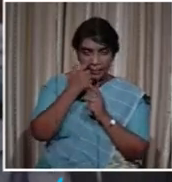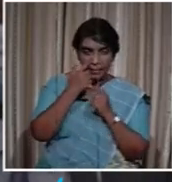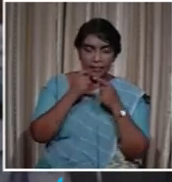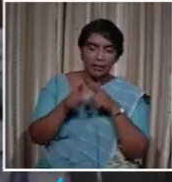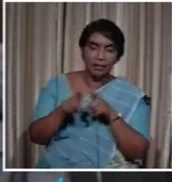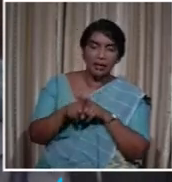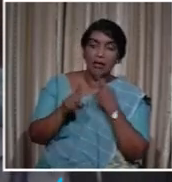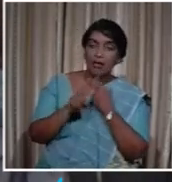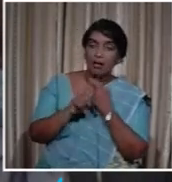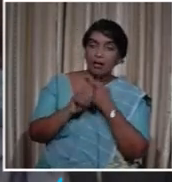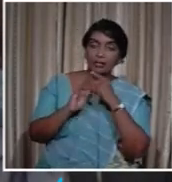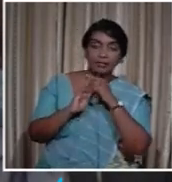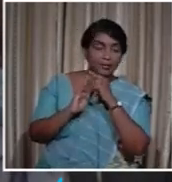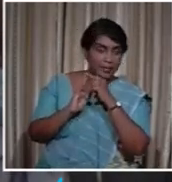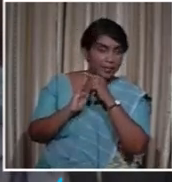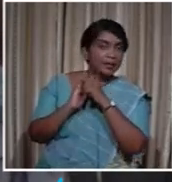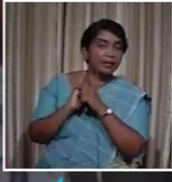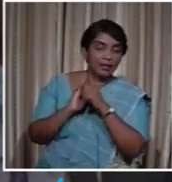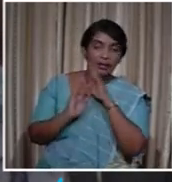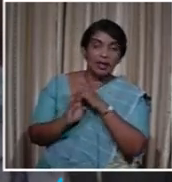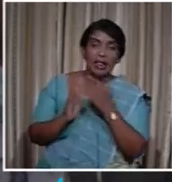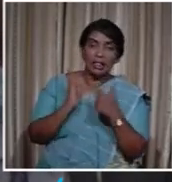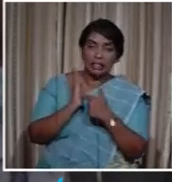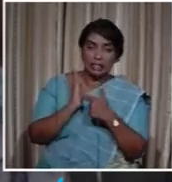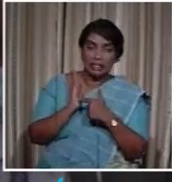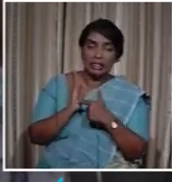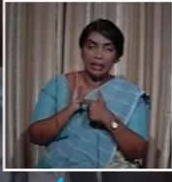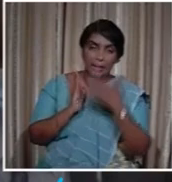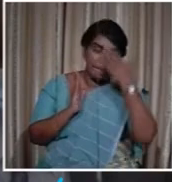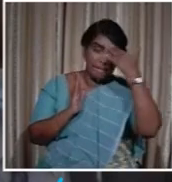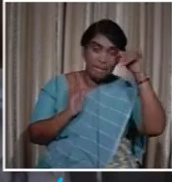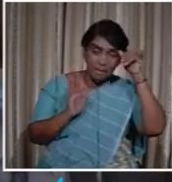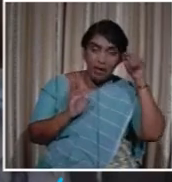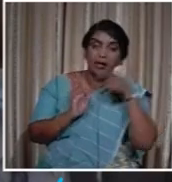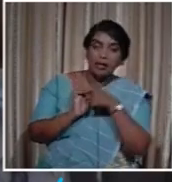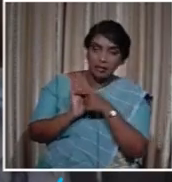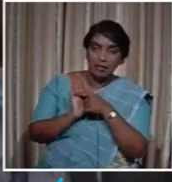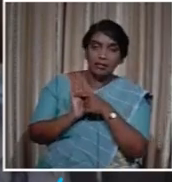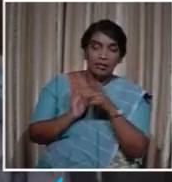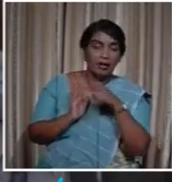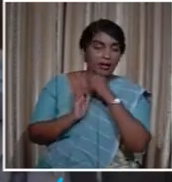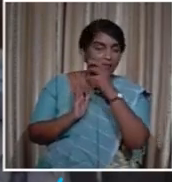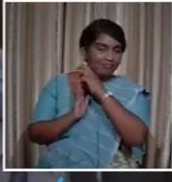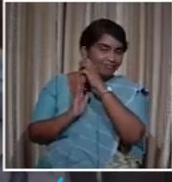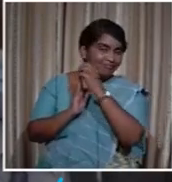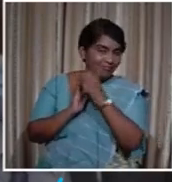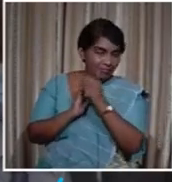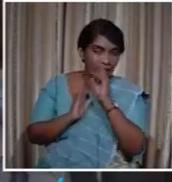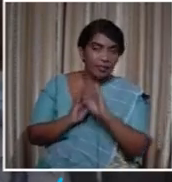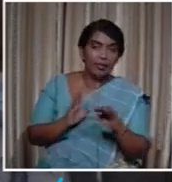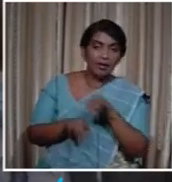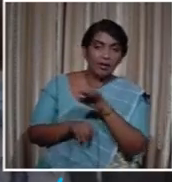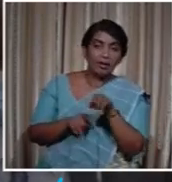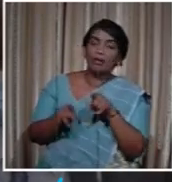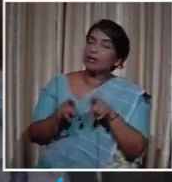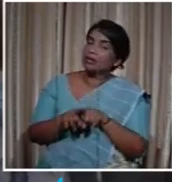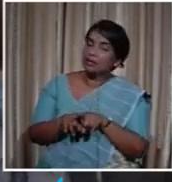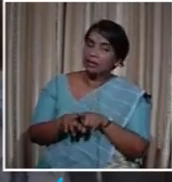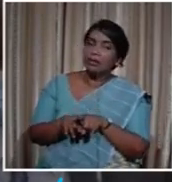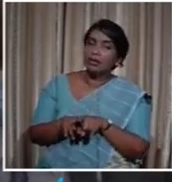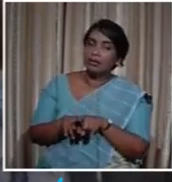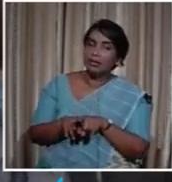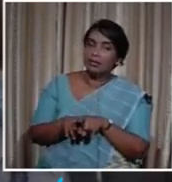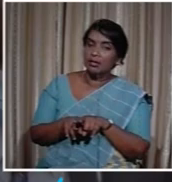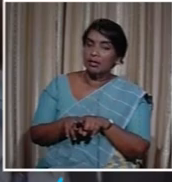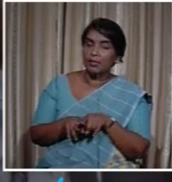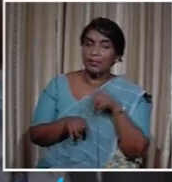வரைக்கும், தலைமன்னாரிலிருந்து மண்டபத்து வரையும், மண்டபத்துக்கும் தலைமன்னாருக்குமான, காரைக்காலுக்கும் காங்கேசந்துறைக்குமான